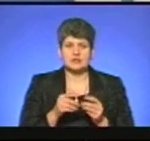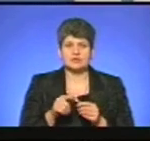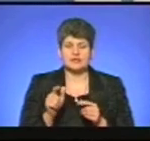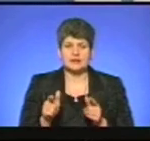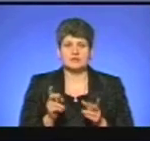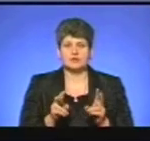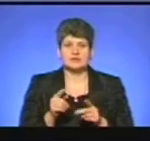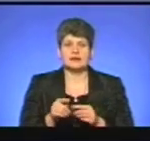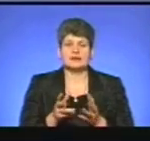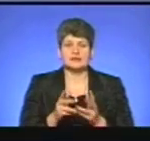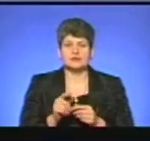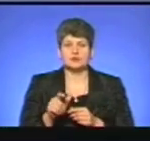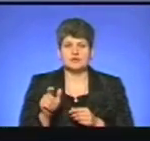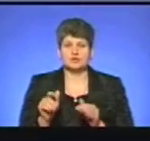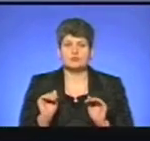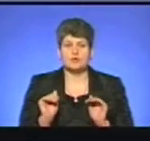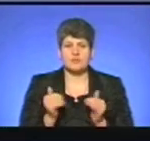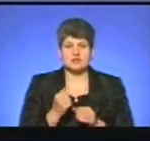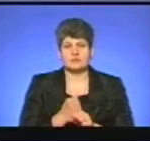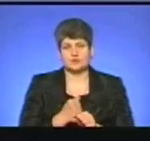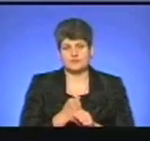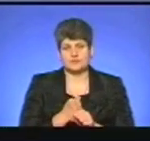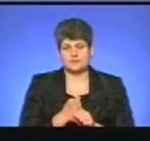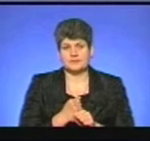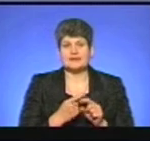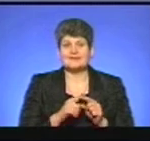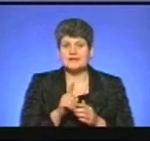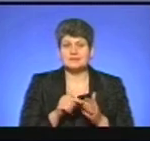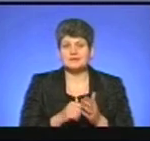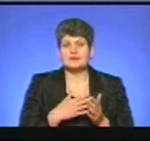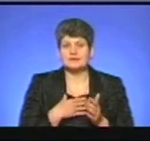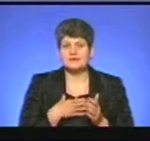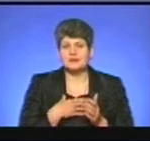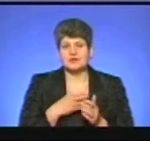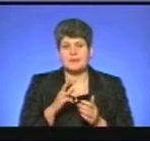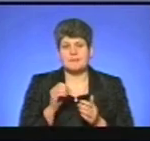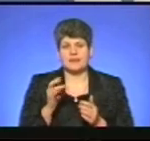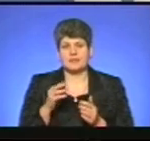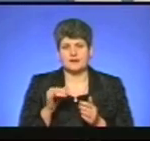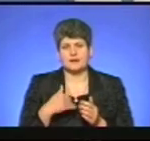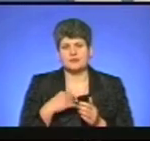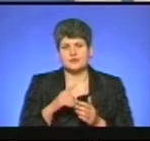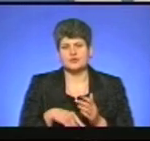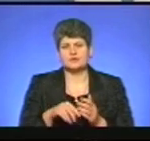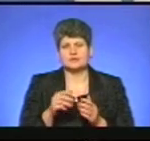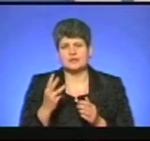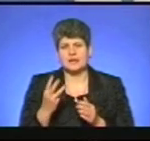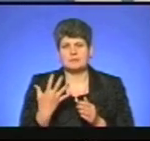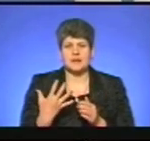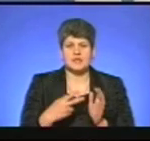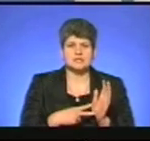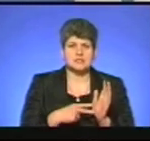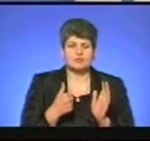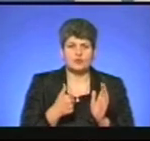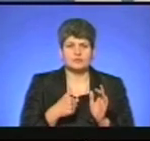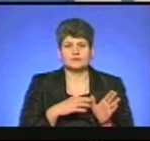кількість працівників, щоб це обмежувати і працювати. Ну, це питання нашої ментальності. Я надію, що 3-5-7 років ми почнемо відходити